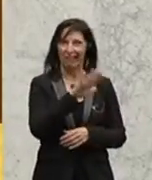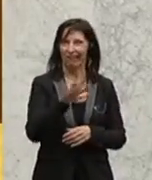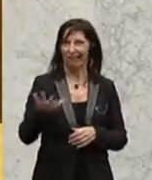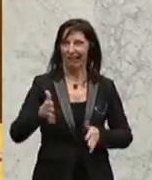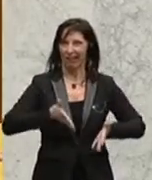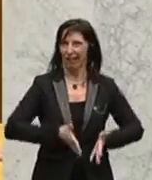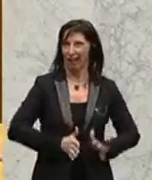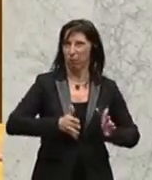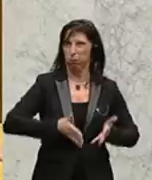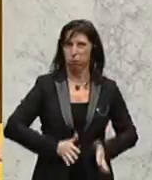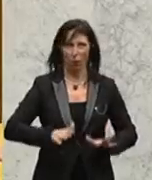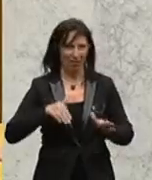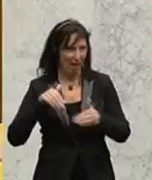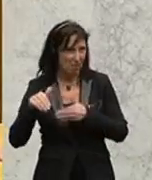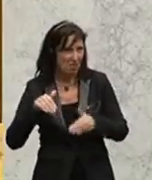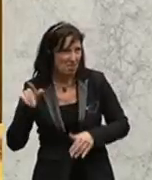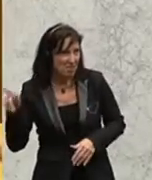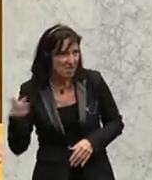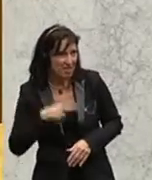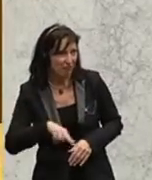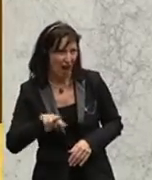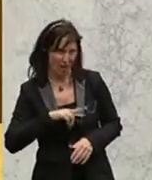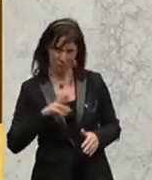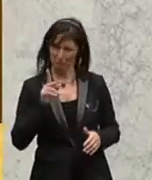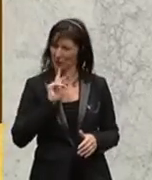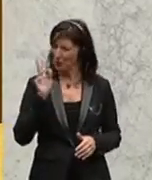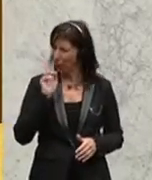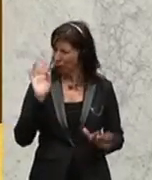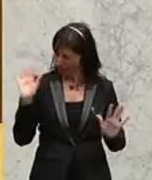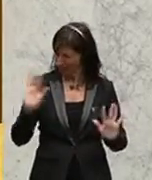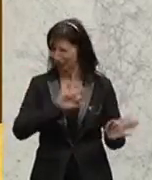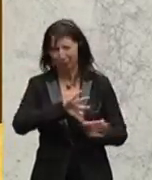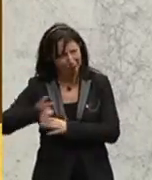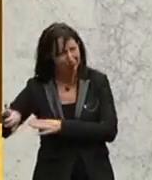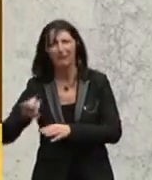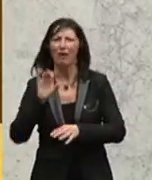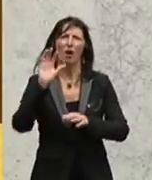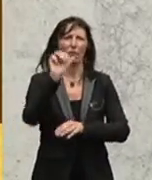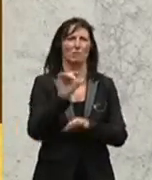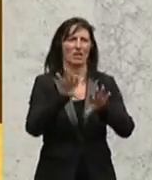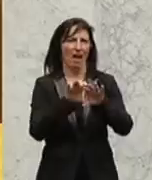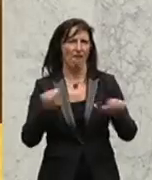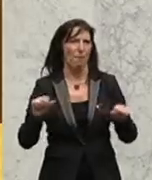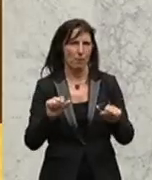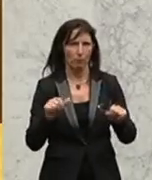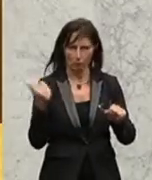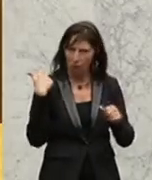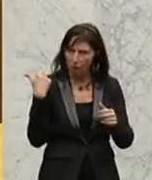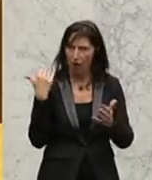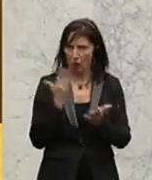geboren werden. Irgendwie war das recht abstrus. Gut, zurück zu den Eckpunkten der 15a-Vereinbarung. Wir hatten ja schon eine